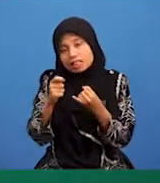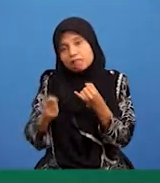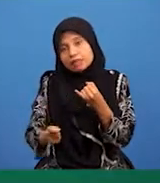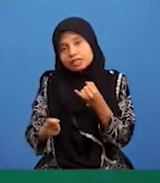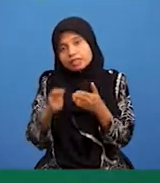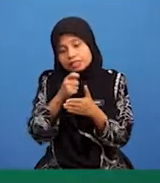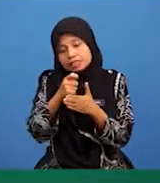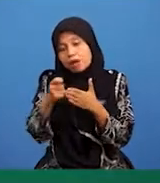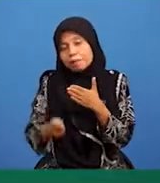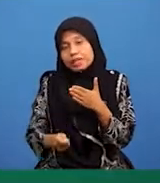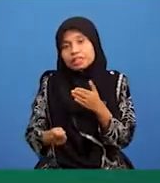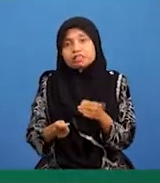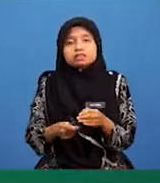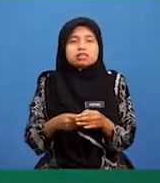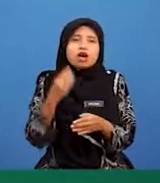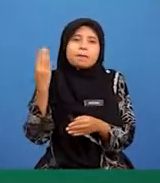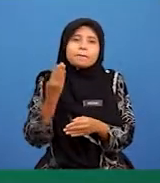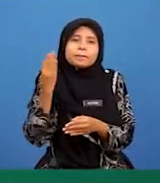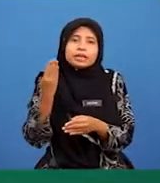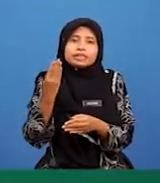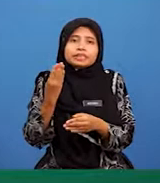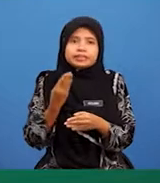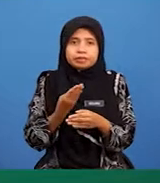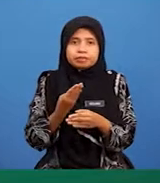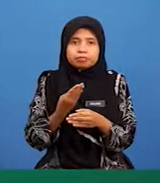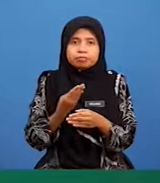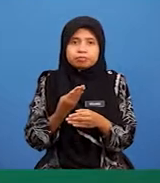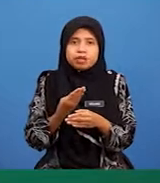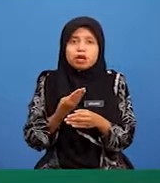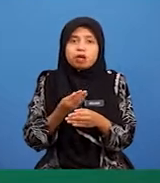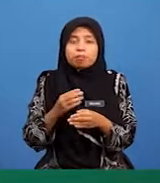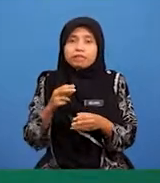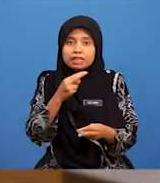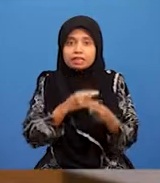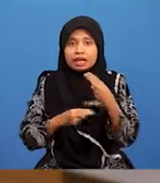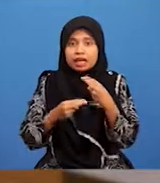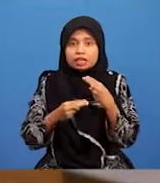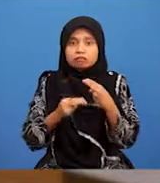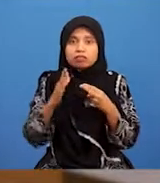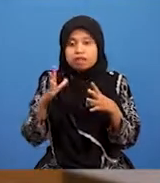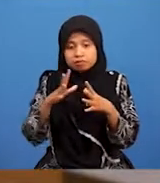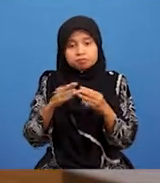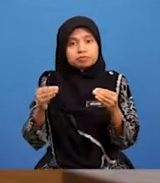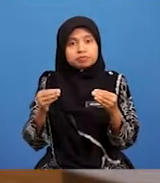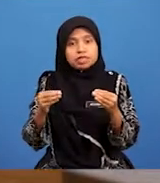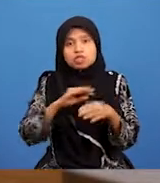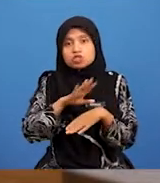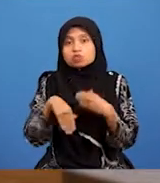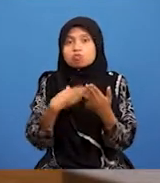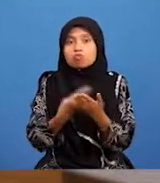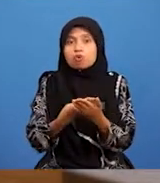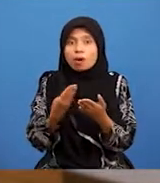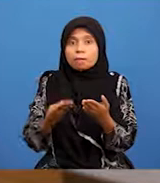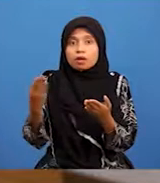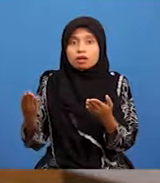ditamatkan. Kebiasaannya, operasi perniagaan akan turut berakhir. Semua aset akan dijual dan